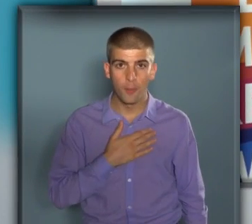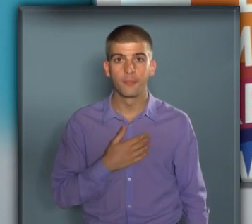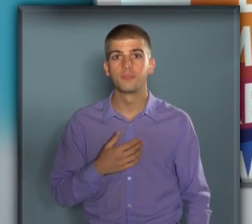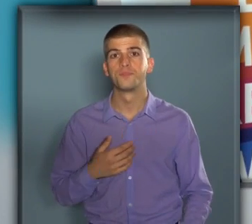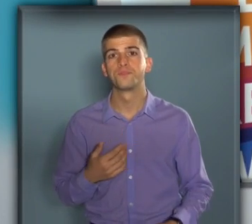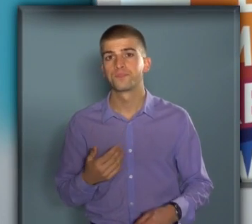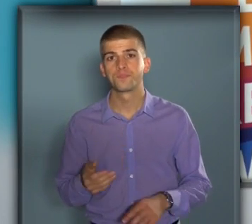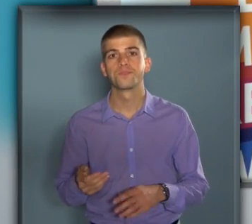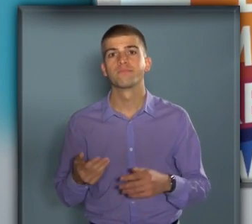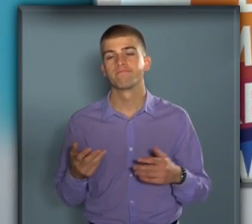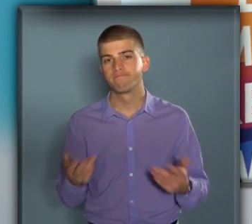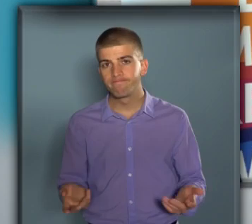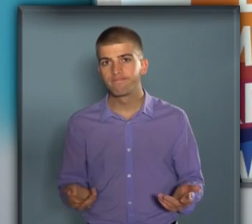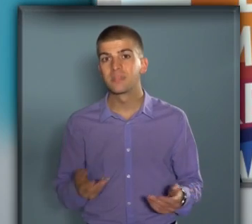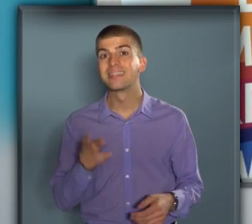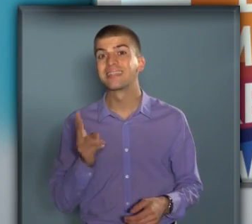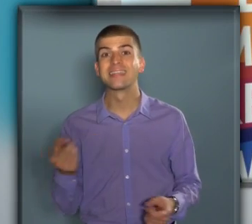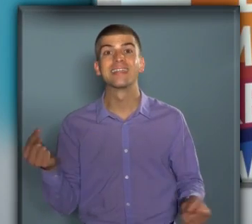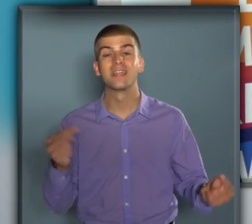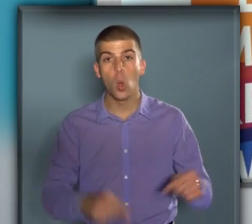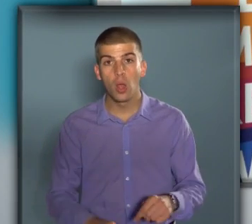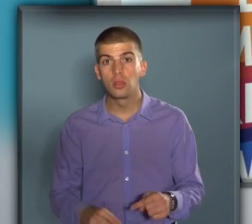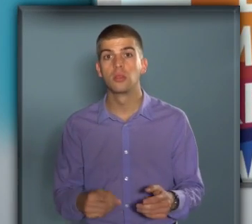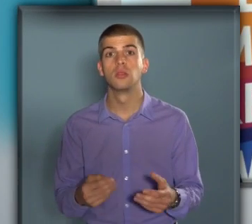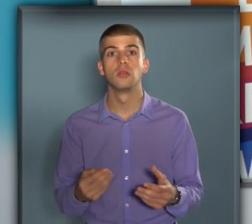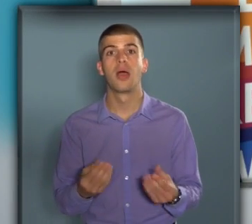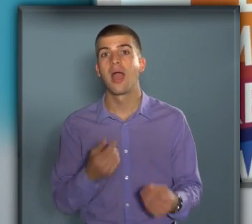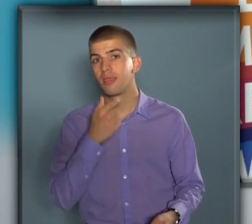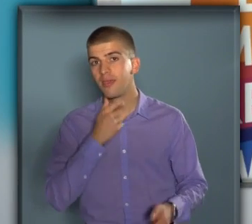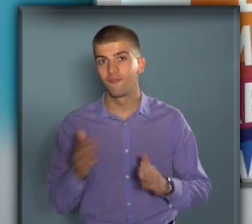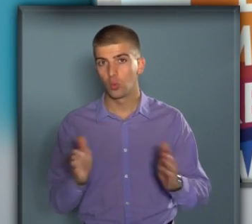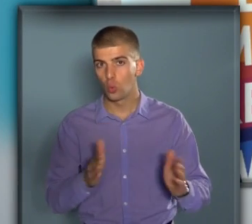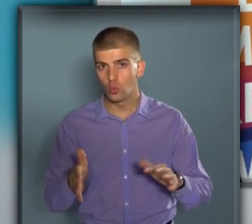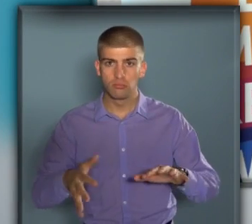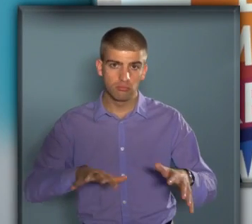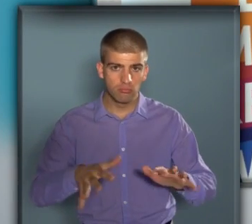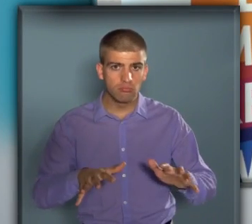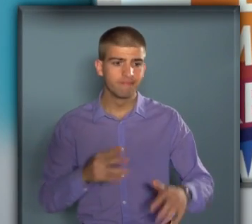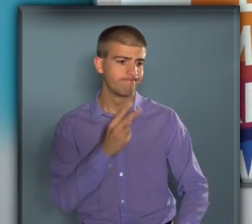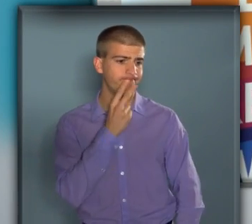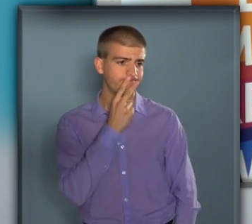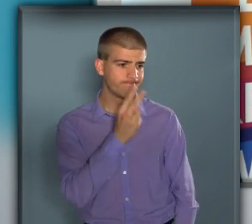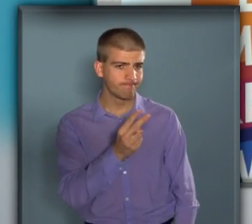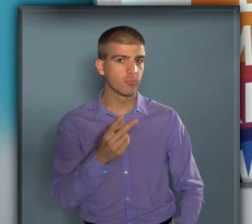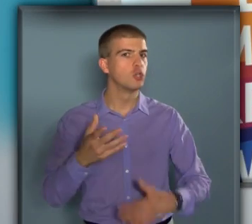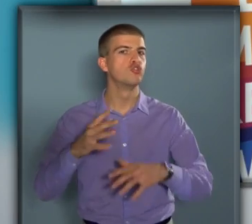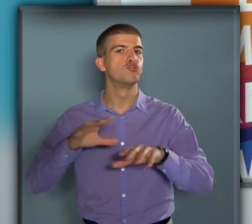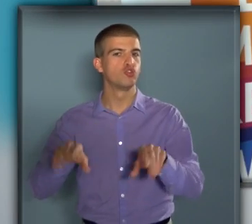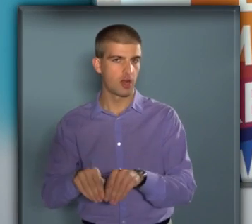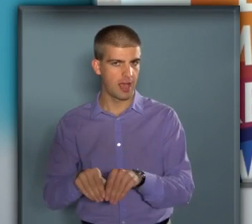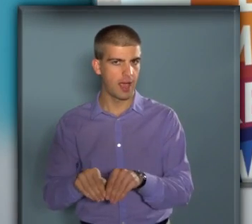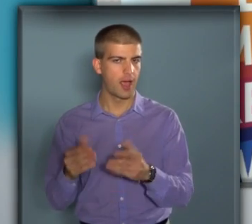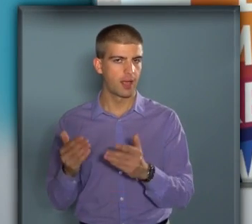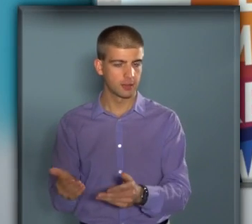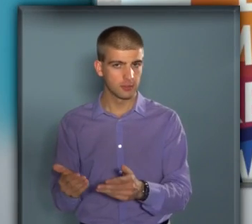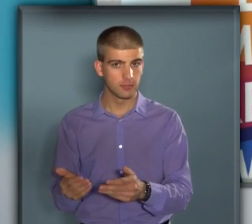mondani. Ami hogy kik látogatják a tanfolyamainkat, ugye azt látjuk, hogy a családok, ugye az azt